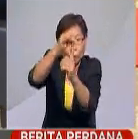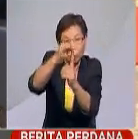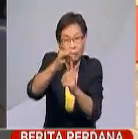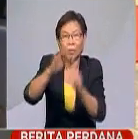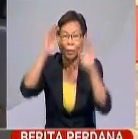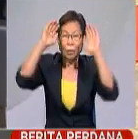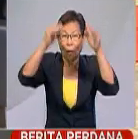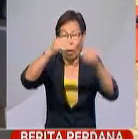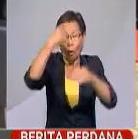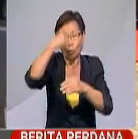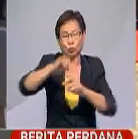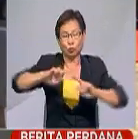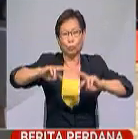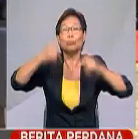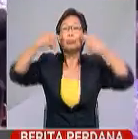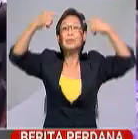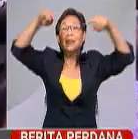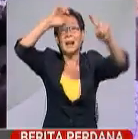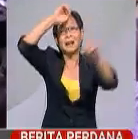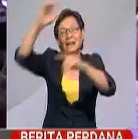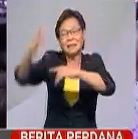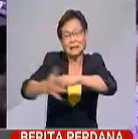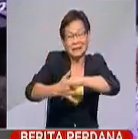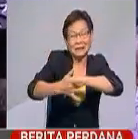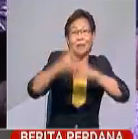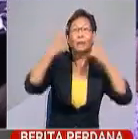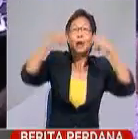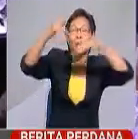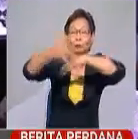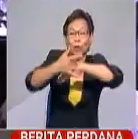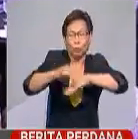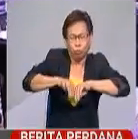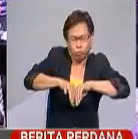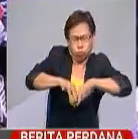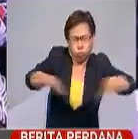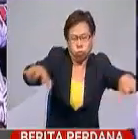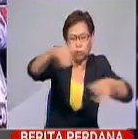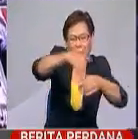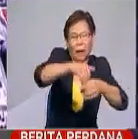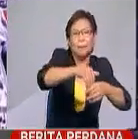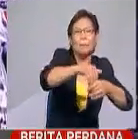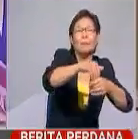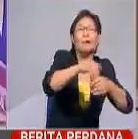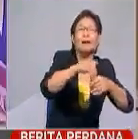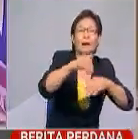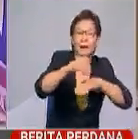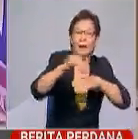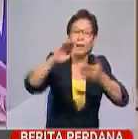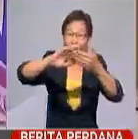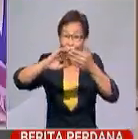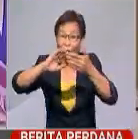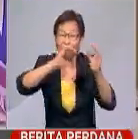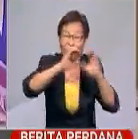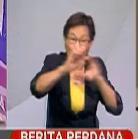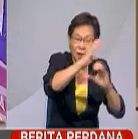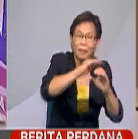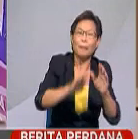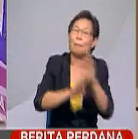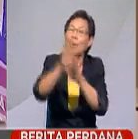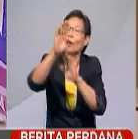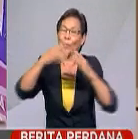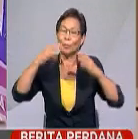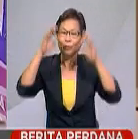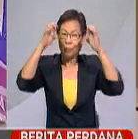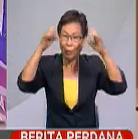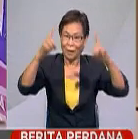penumpuan bagi merealisasikan teknologi ini merentasi sempadan bukan sahaja dalam bidang telekomunikasi tetapi juga untuk membangunkan bidang pendidikan,